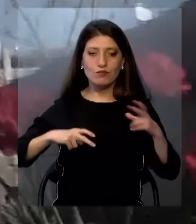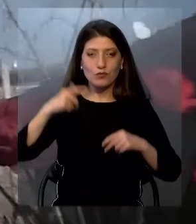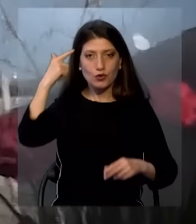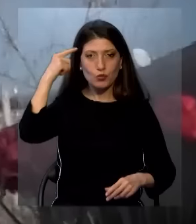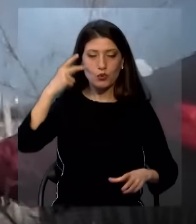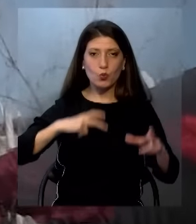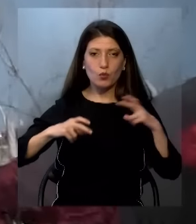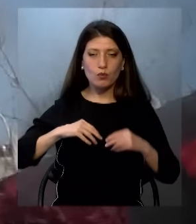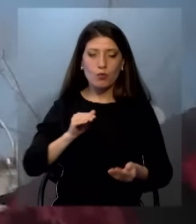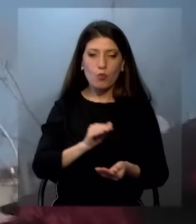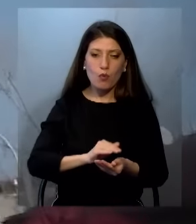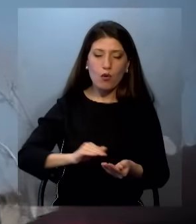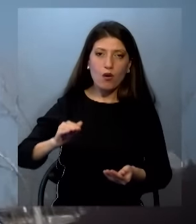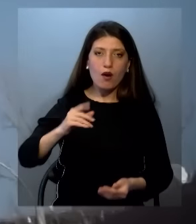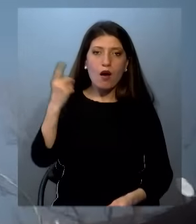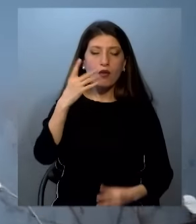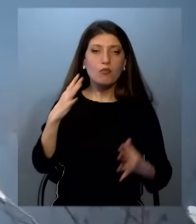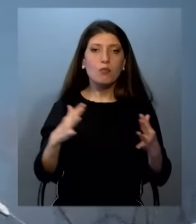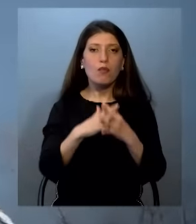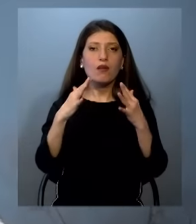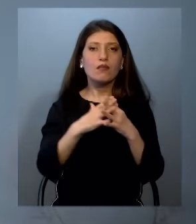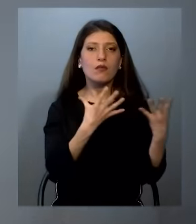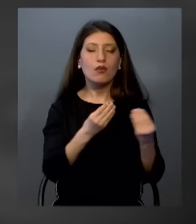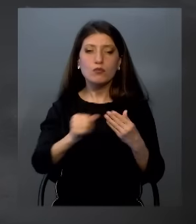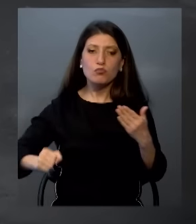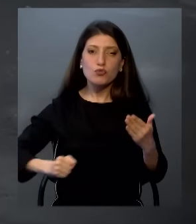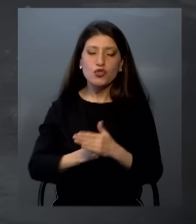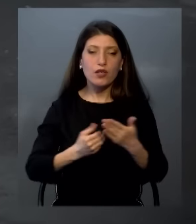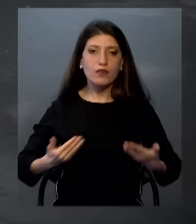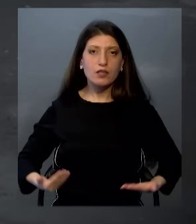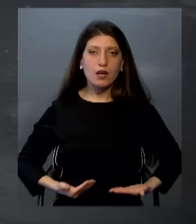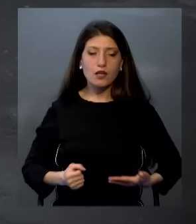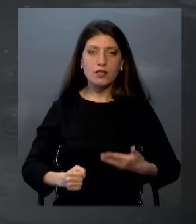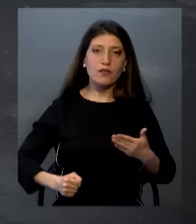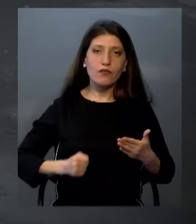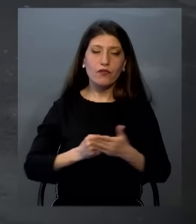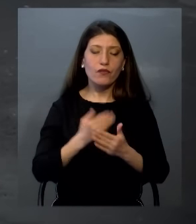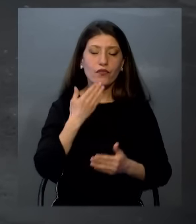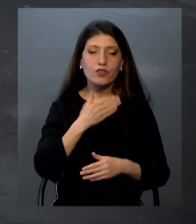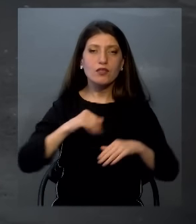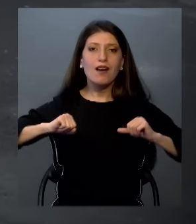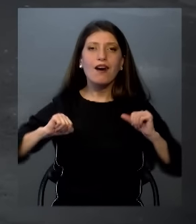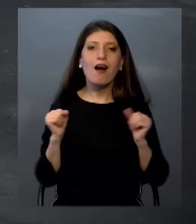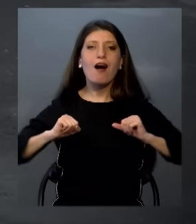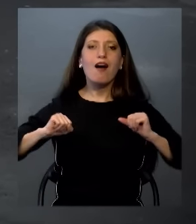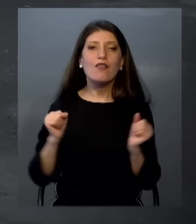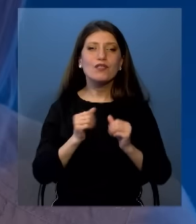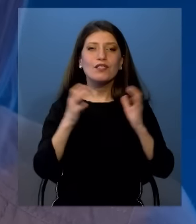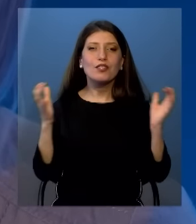փոքրուց, առաջին պատերազմի օրերից մինչև կյանքի վերջ աղավնիներ էր պահում,